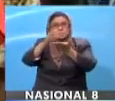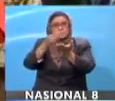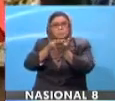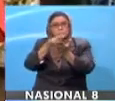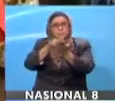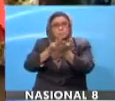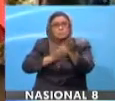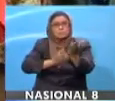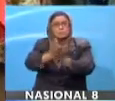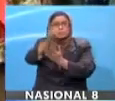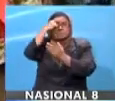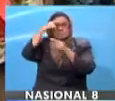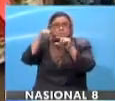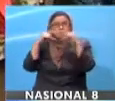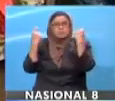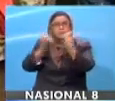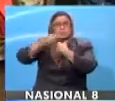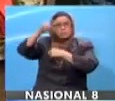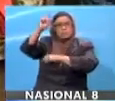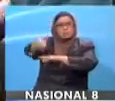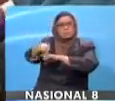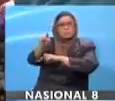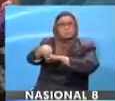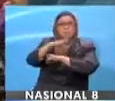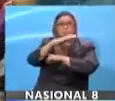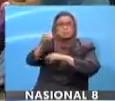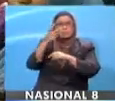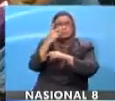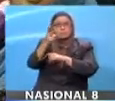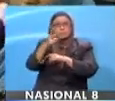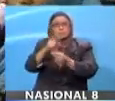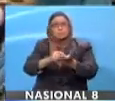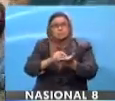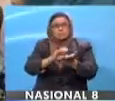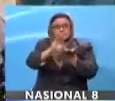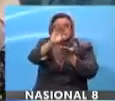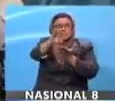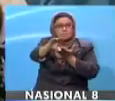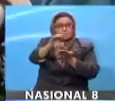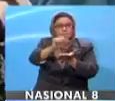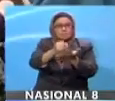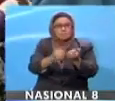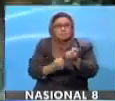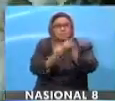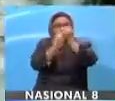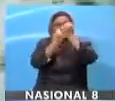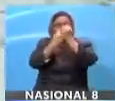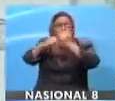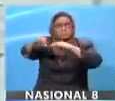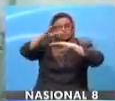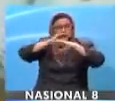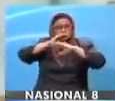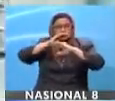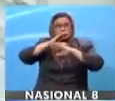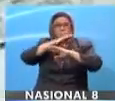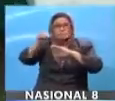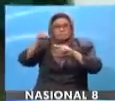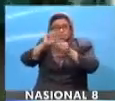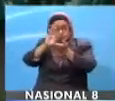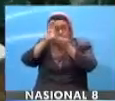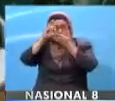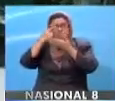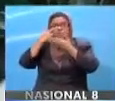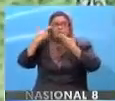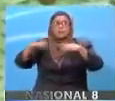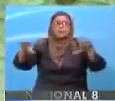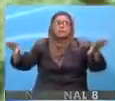yang benar-benar memerlukan. Dilihat sebagai pemberian subsidi tersasar, bantuan seumpama itu telah pun dilaksanakan oleh pelbagai